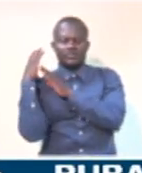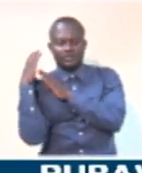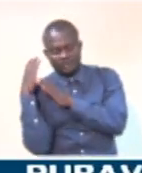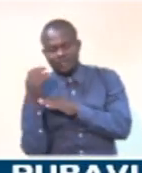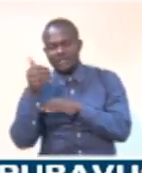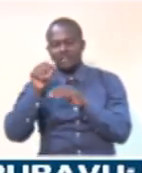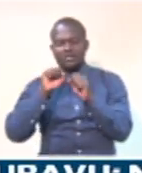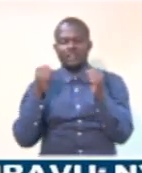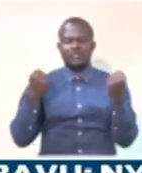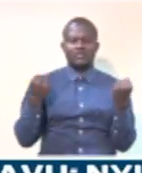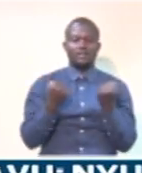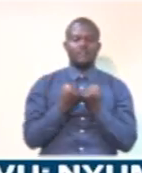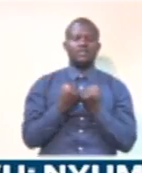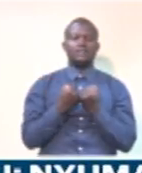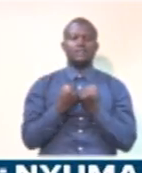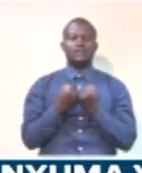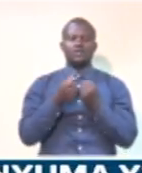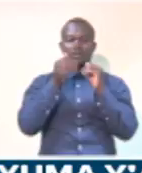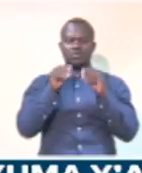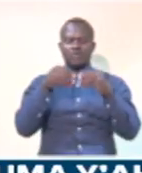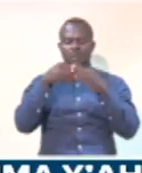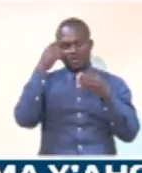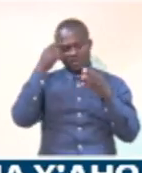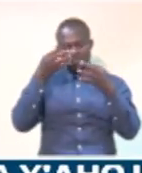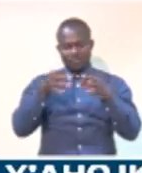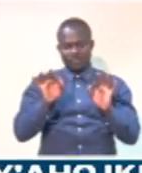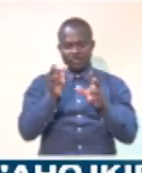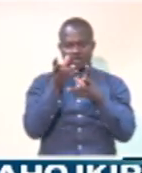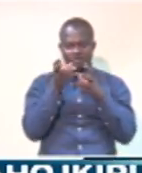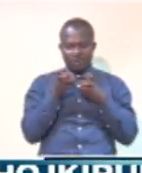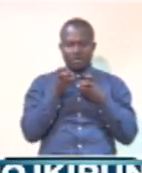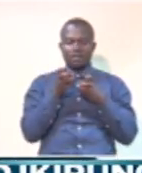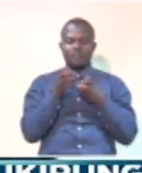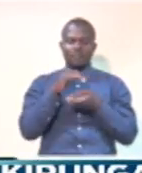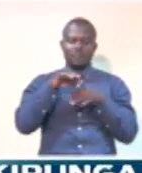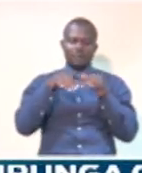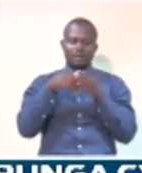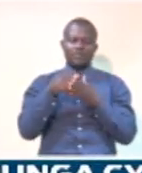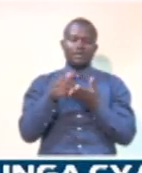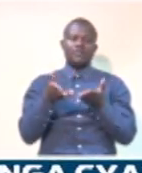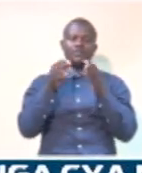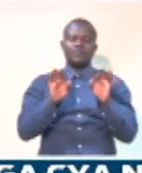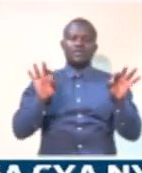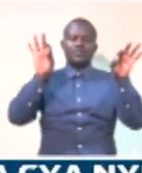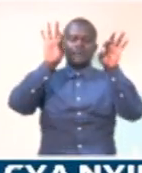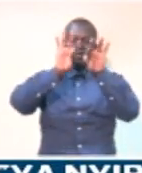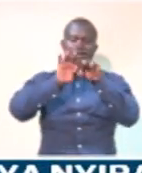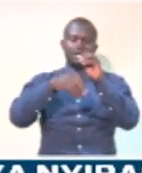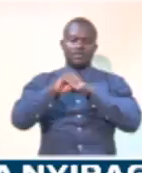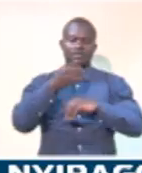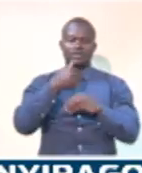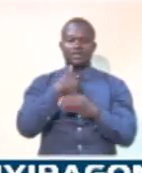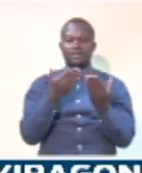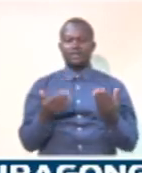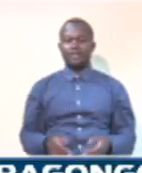izo systeme zimunahabwa ku buntu akurura muri computer ku buntu ngabe yazamura ibiciro by'ibicuruzwa